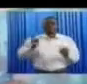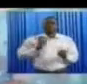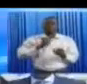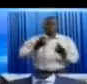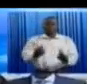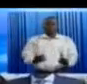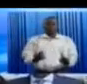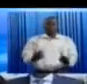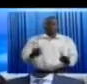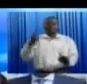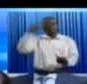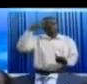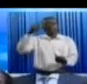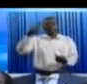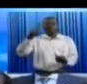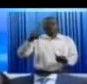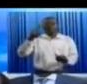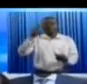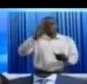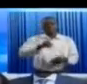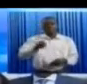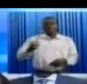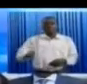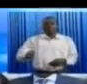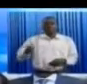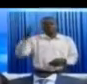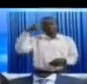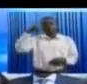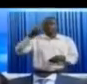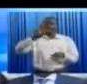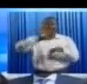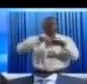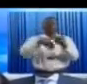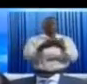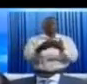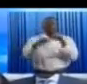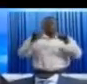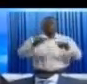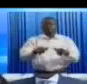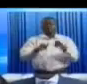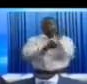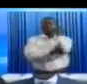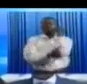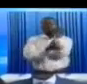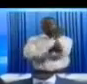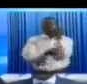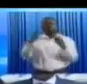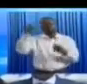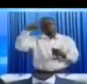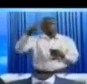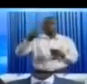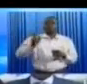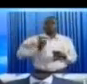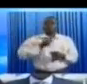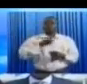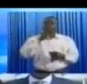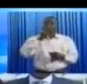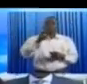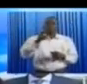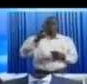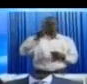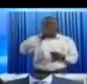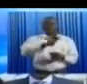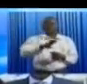la fois à Ouaga et dans le reste du pays. Nous avons une excellente couverture nationale. Nous avons